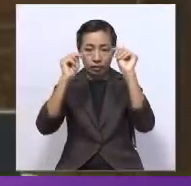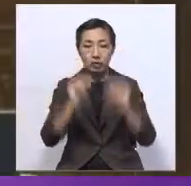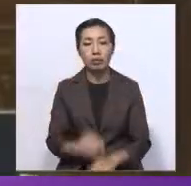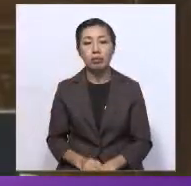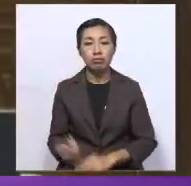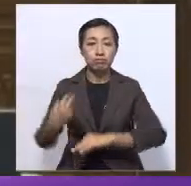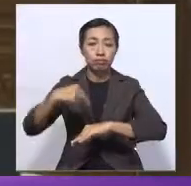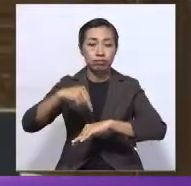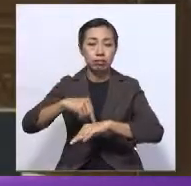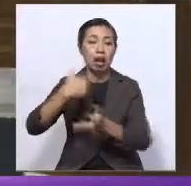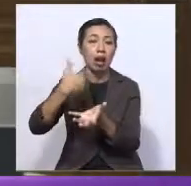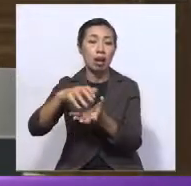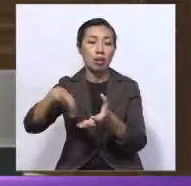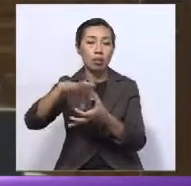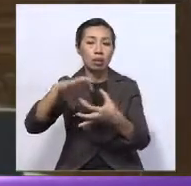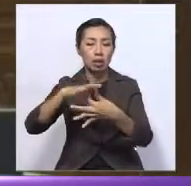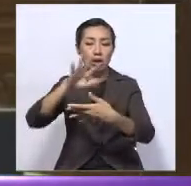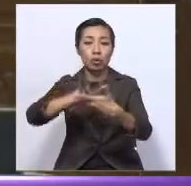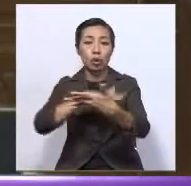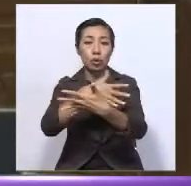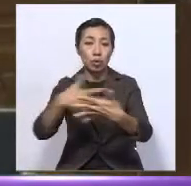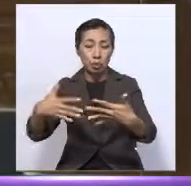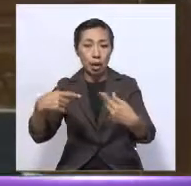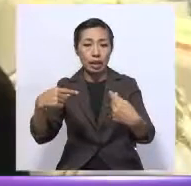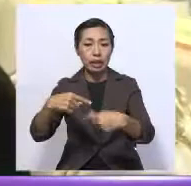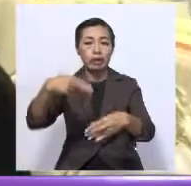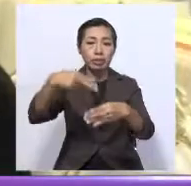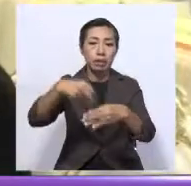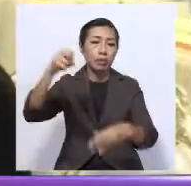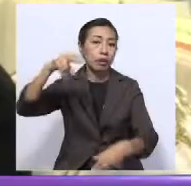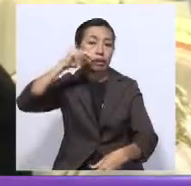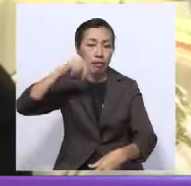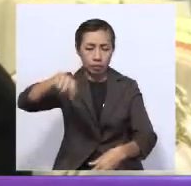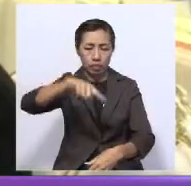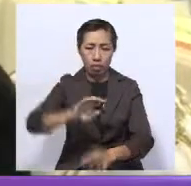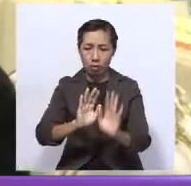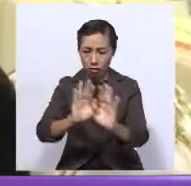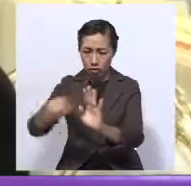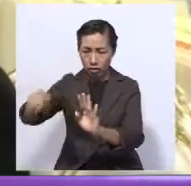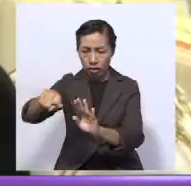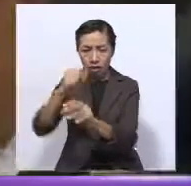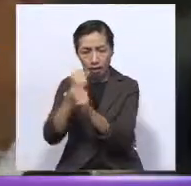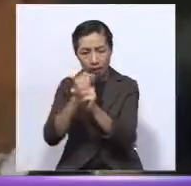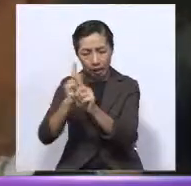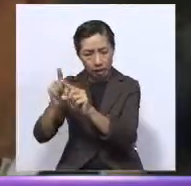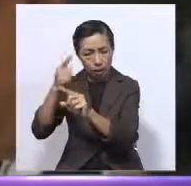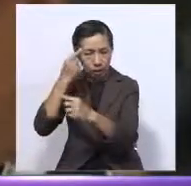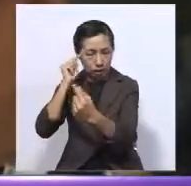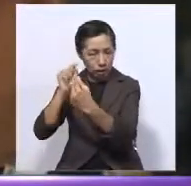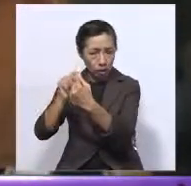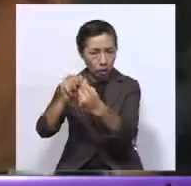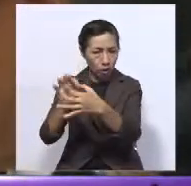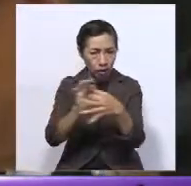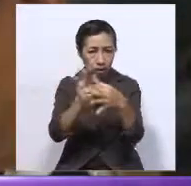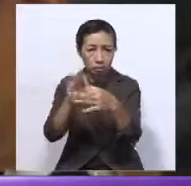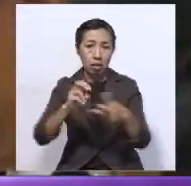กล่าวในการประชุมคณะกรรมการนโยบายพลังงานแห่งชาติต้องการให้ทุกฝ่ายคิดอย่างต่อเนื่องในการทำงานทุกเรื่องโดยจะต้อง